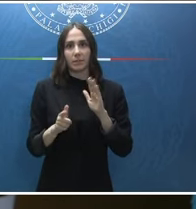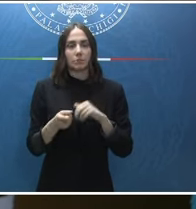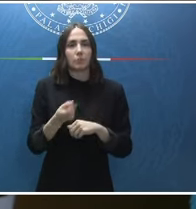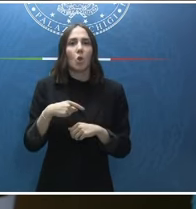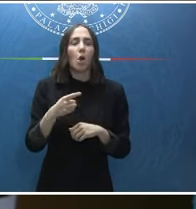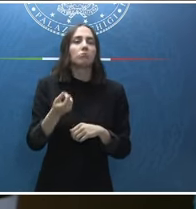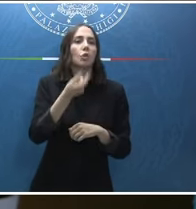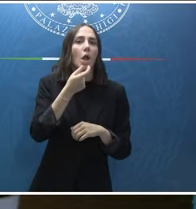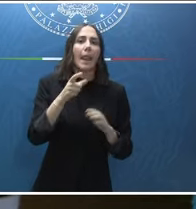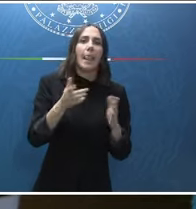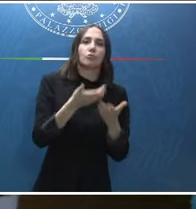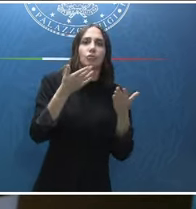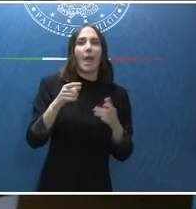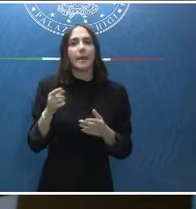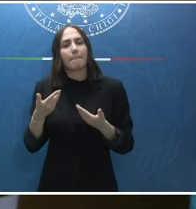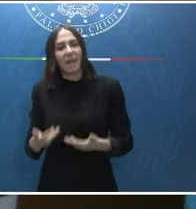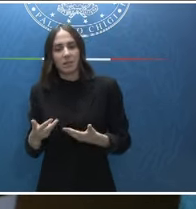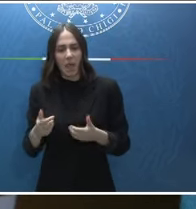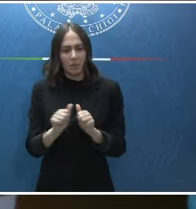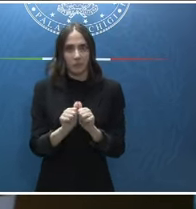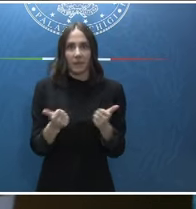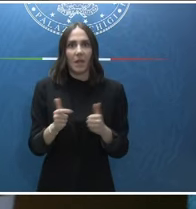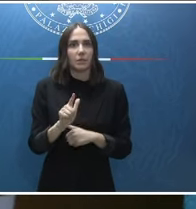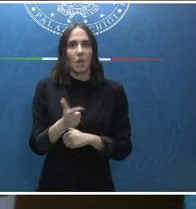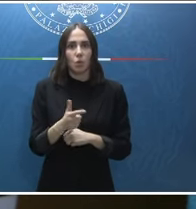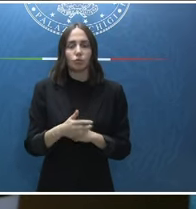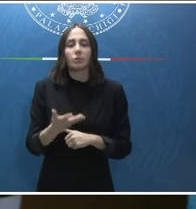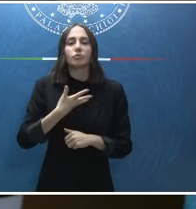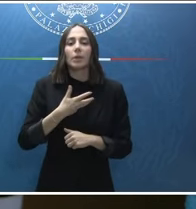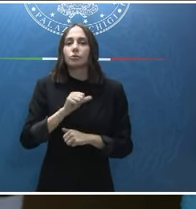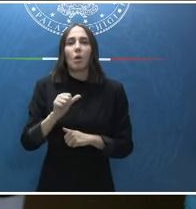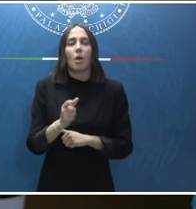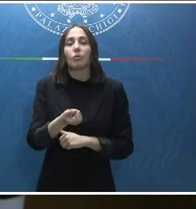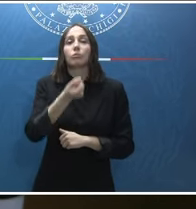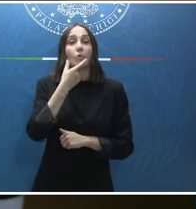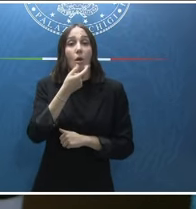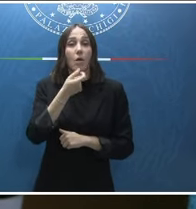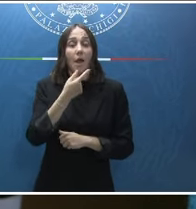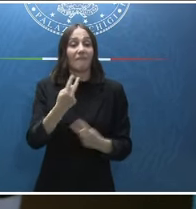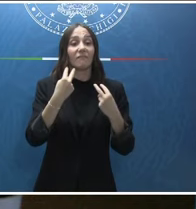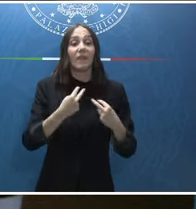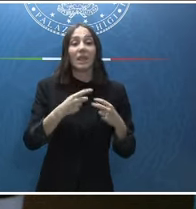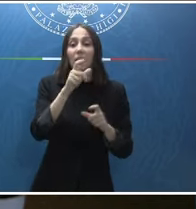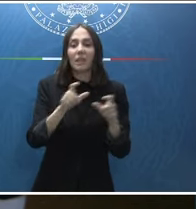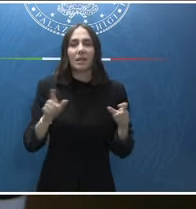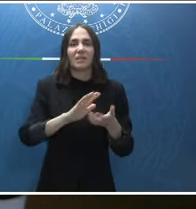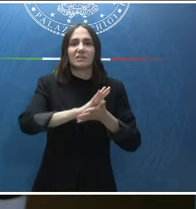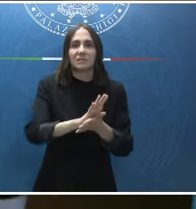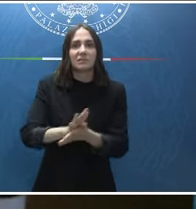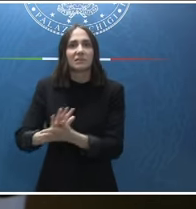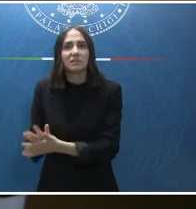droghe pesanti, non ci sono differenze, ma ci sono solamente droghe che distruggono vite e distruggono